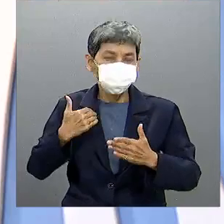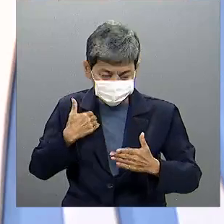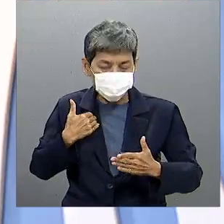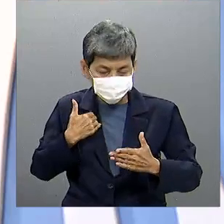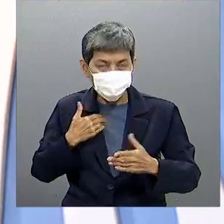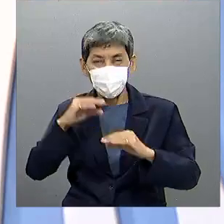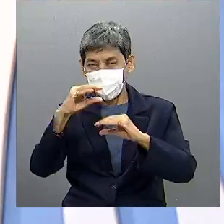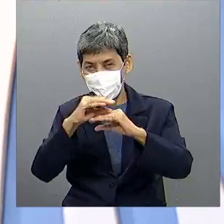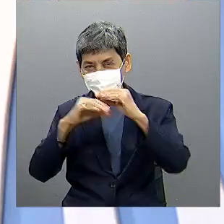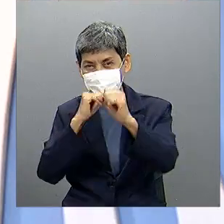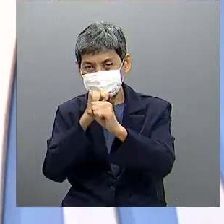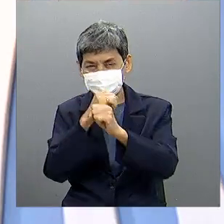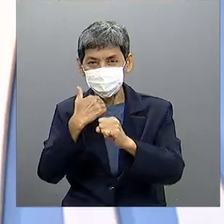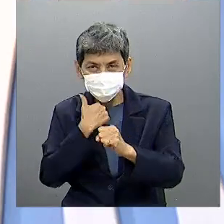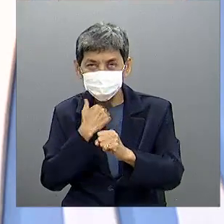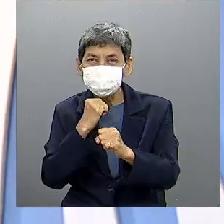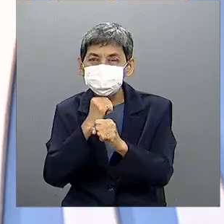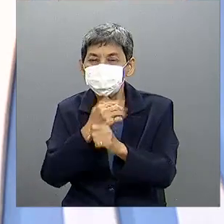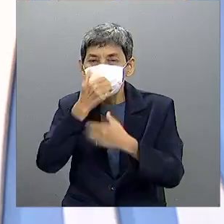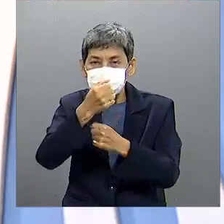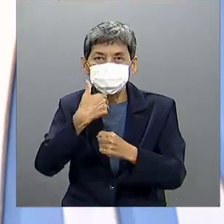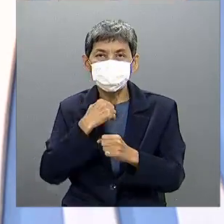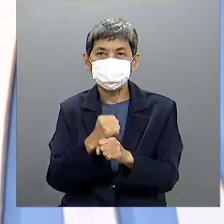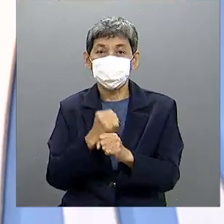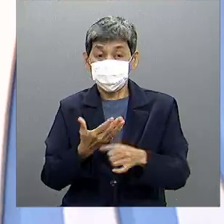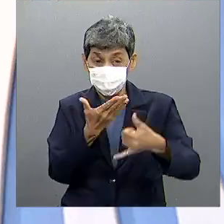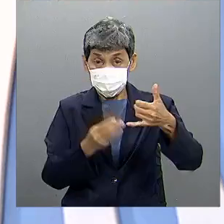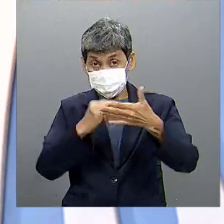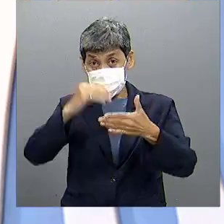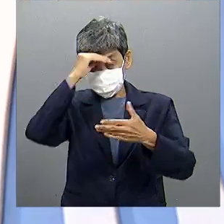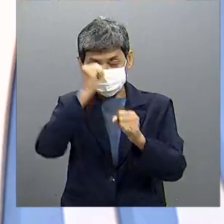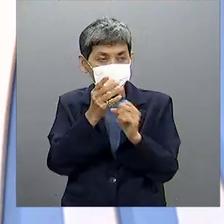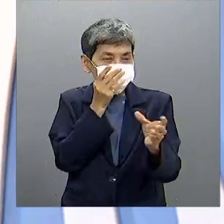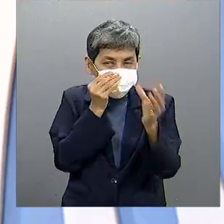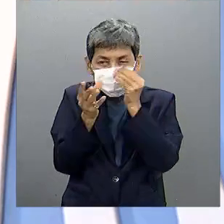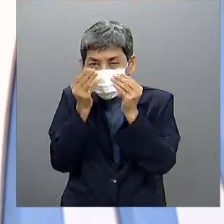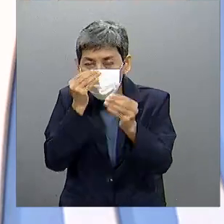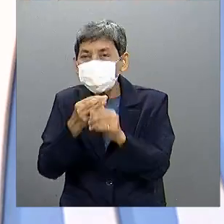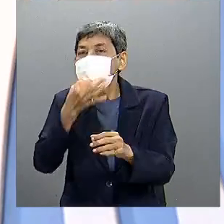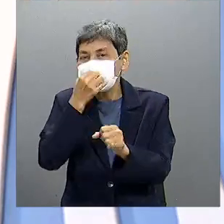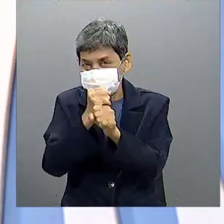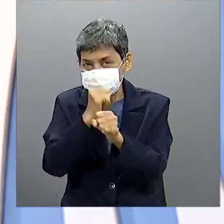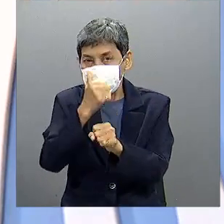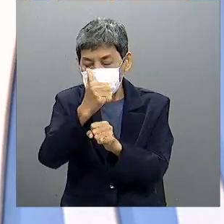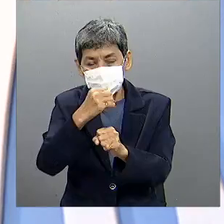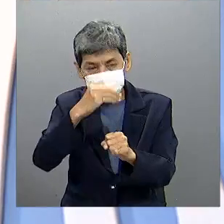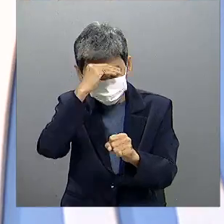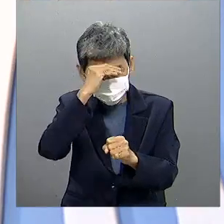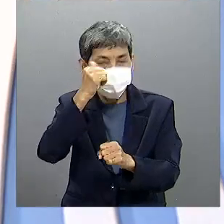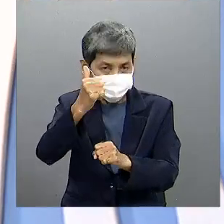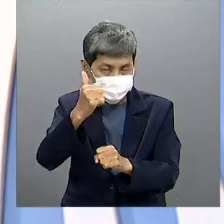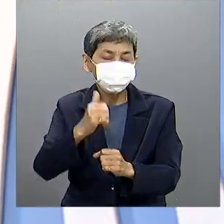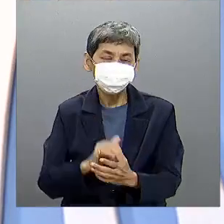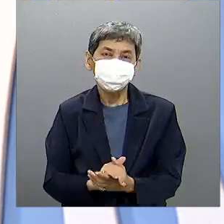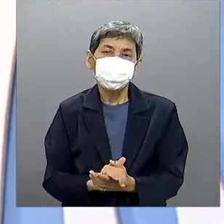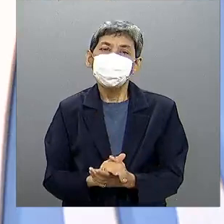ยังมีอีกหลายปัจจัยที่น่าสนใจและทำให้พวกเขาสามารถเรียนรู้ทักษะวิชาชีพนี้ไปในระหว่างทางได้เช่นเดียวกันเพื่อเป็นการ